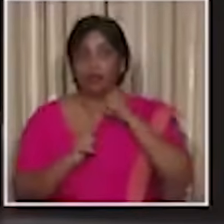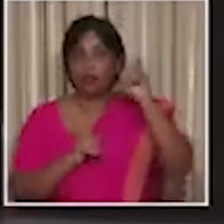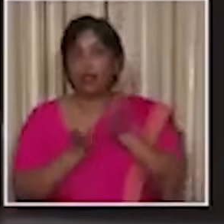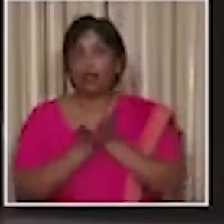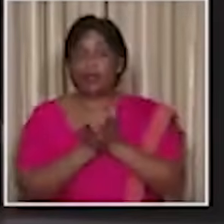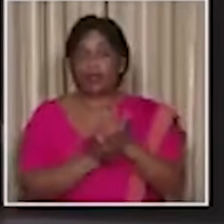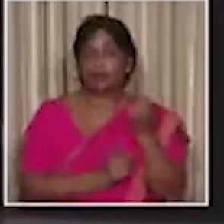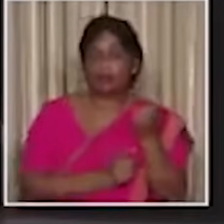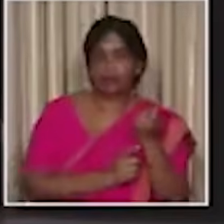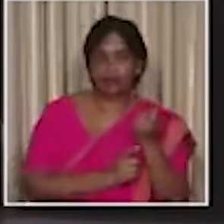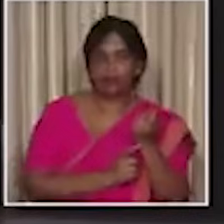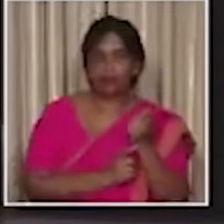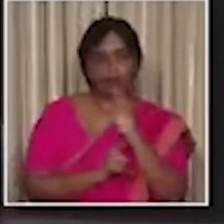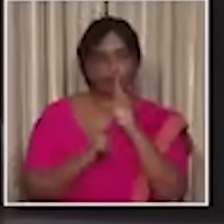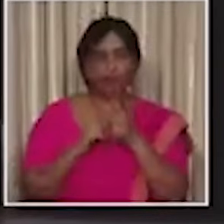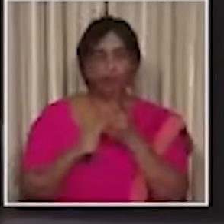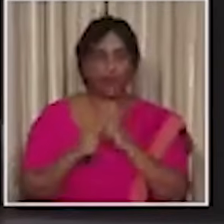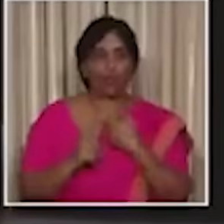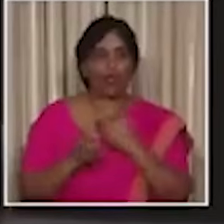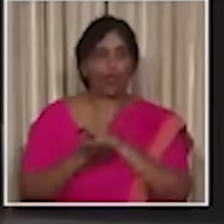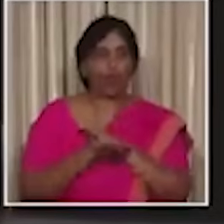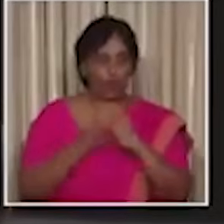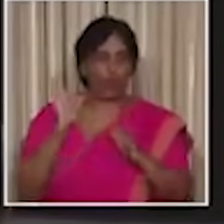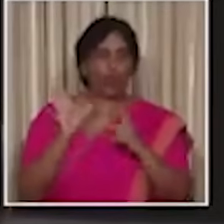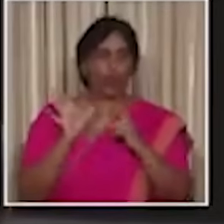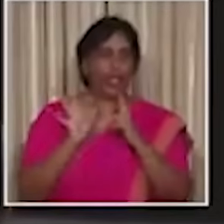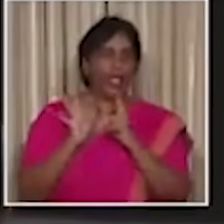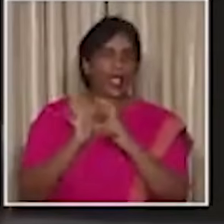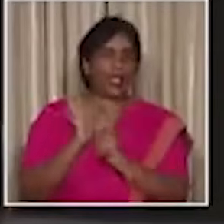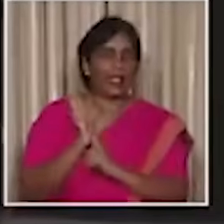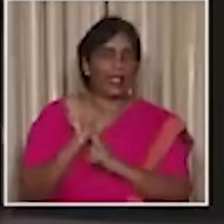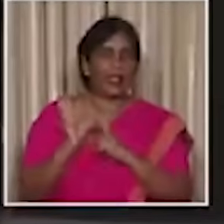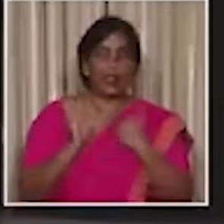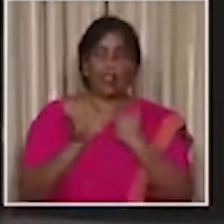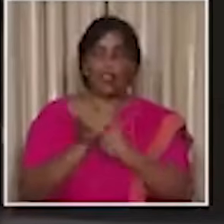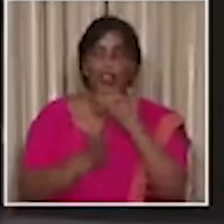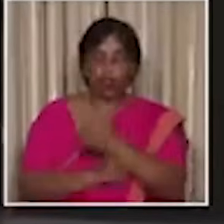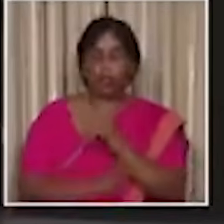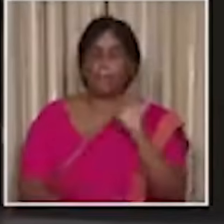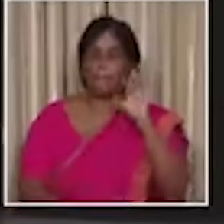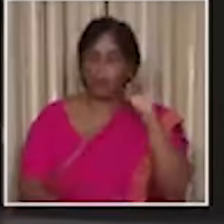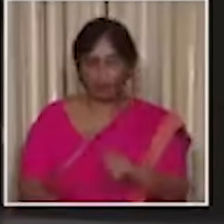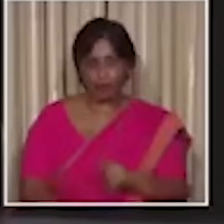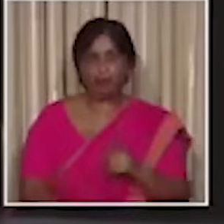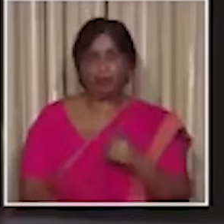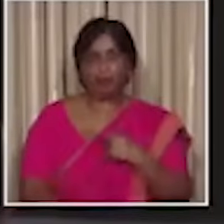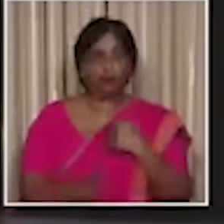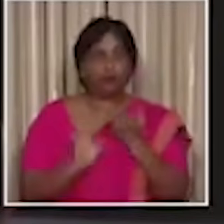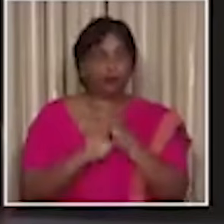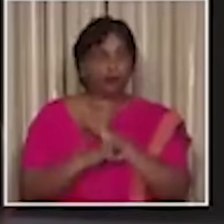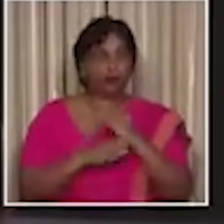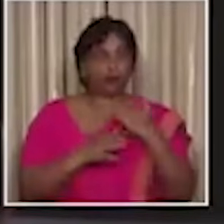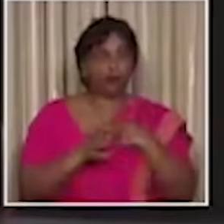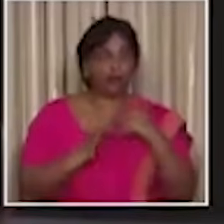ගාස්තුයි. දැන් හොඳ උදාහරණේ මගේ හෝටලේ ඇල්ලේ. මම කාමරේ 15000යි විපක්ෂ නායකතුමා. හැබැයි booking.com